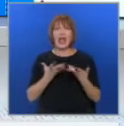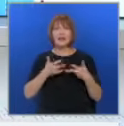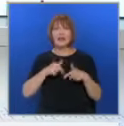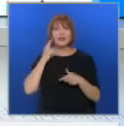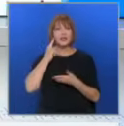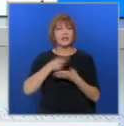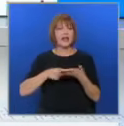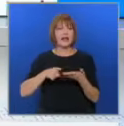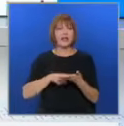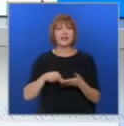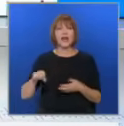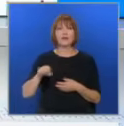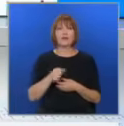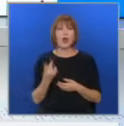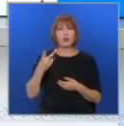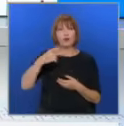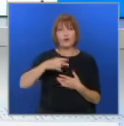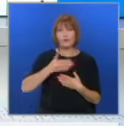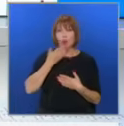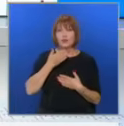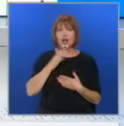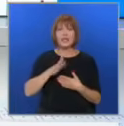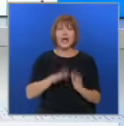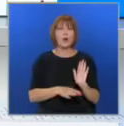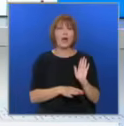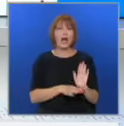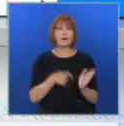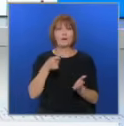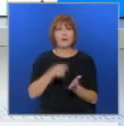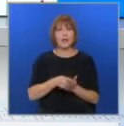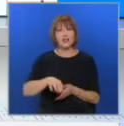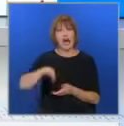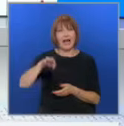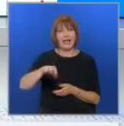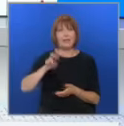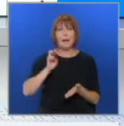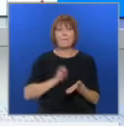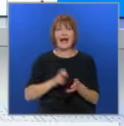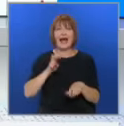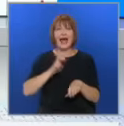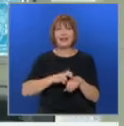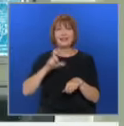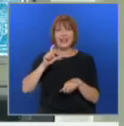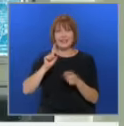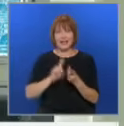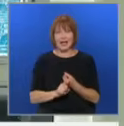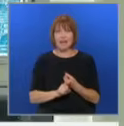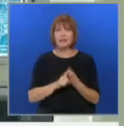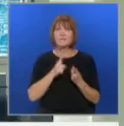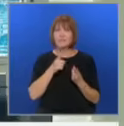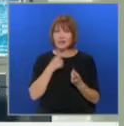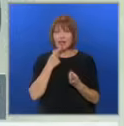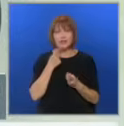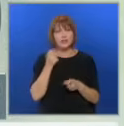Техническа грешка е довела до двойно отчитане на някои картови плащания на клиенти на банка ДСК. От банката съобщиха, че